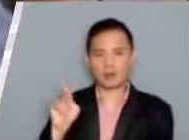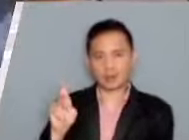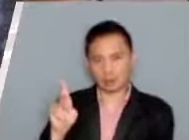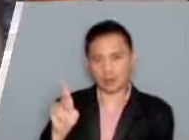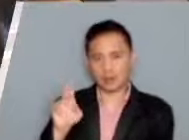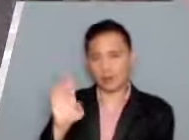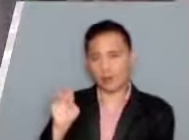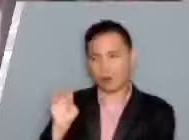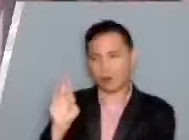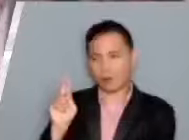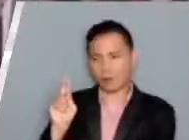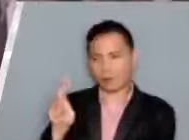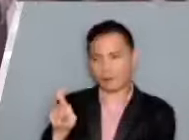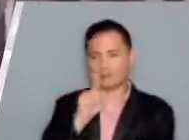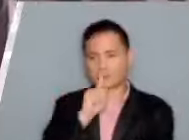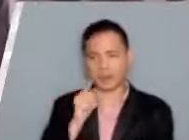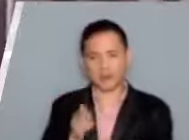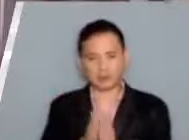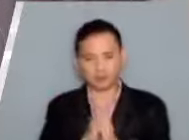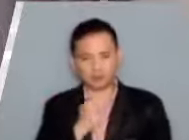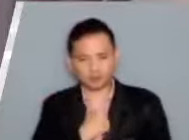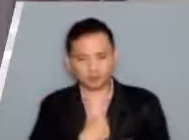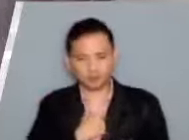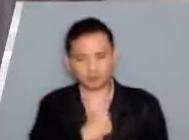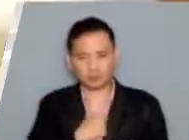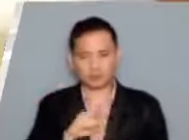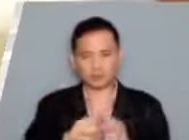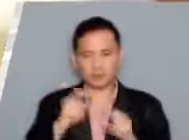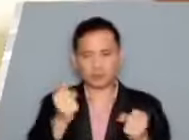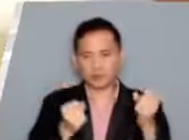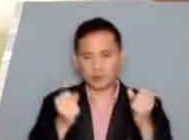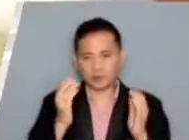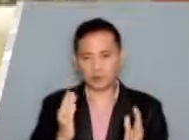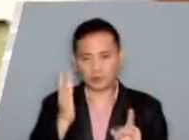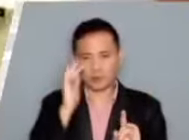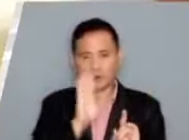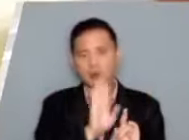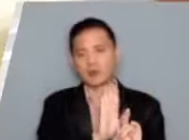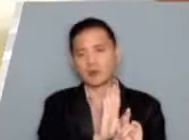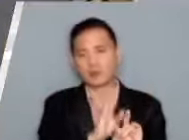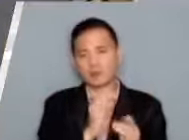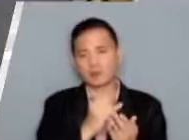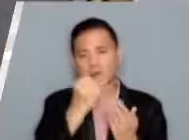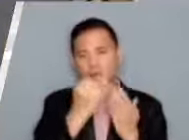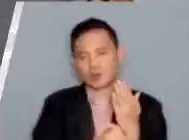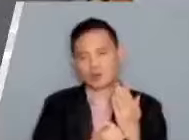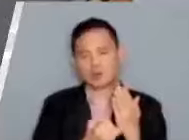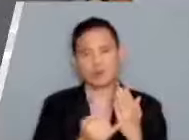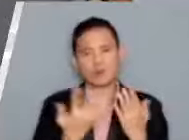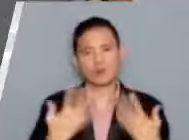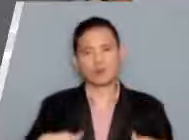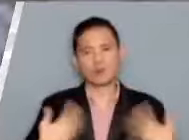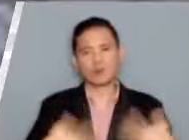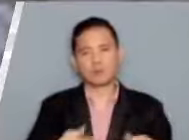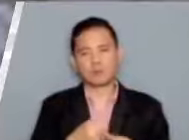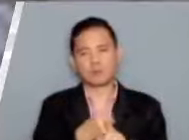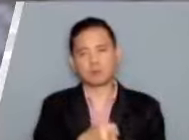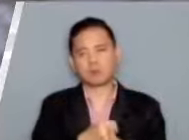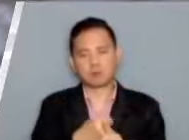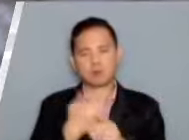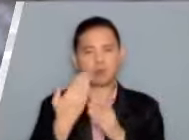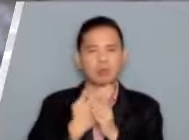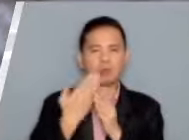mga motorista sa idinulot na abala ng kanilang proyekto. Sinabi rin nilang gumagawa na sila ng agarang hakbang para